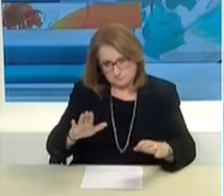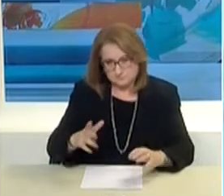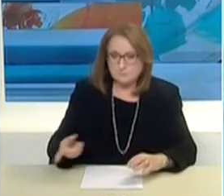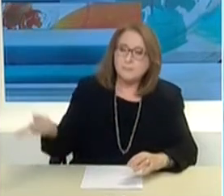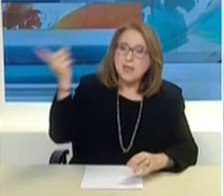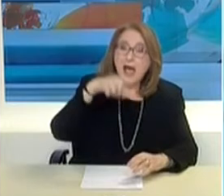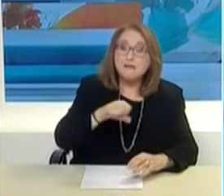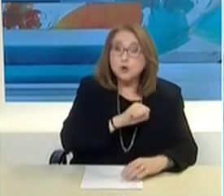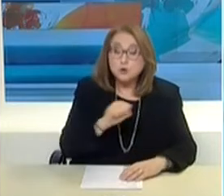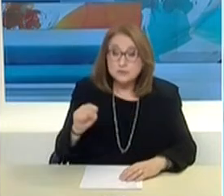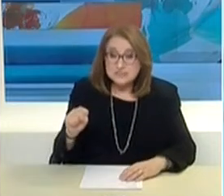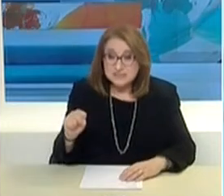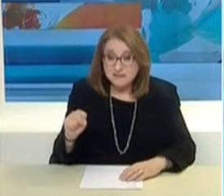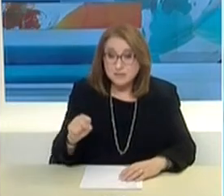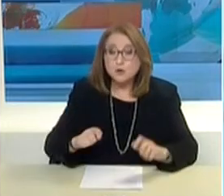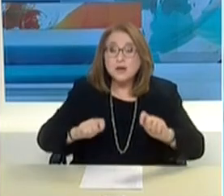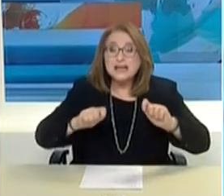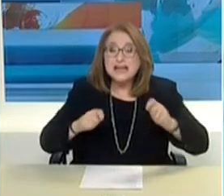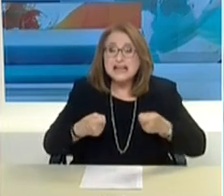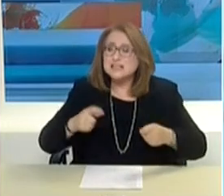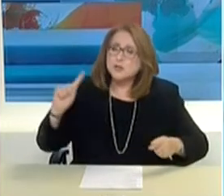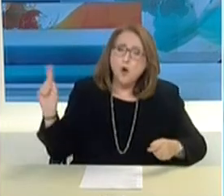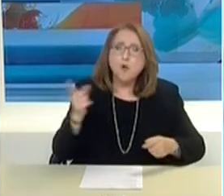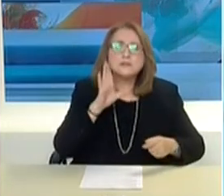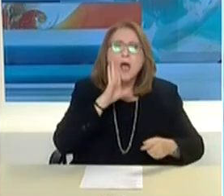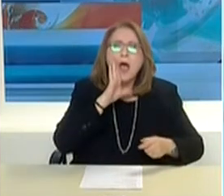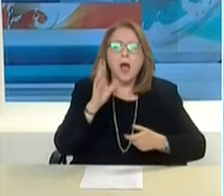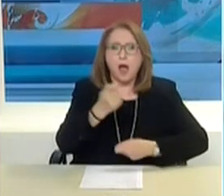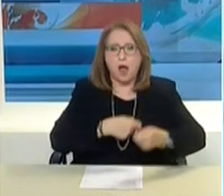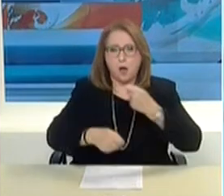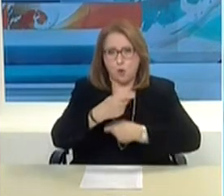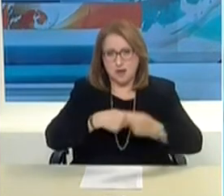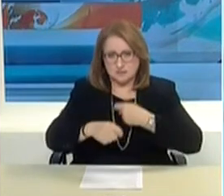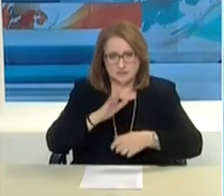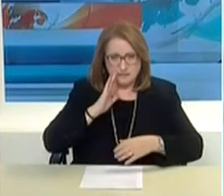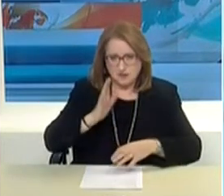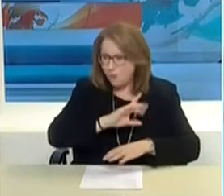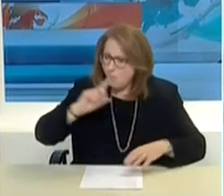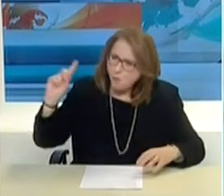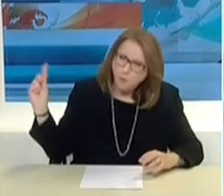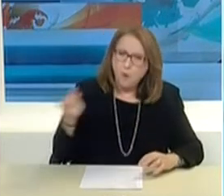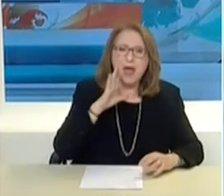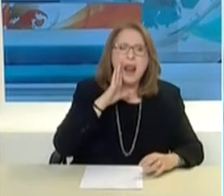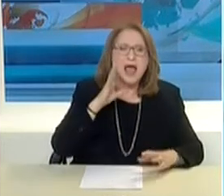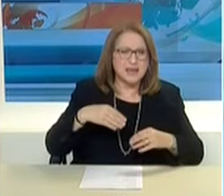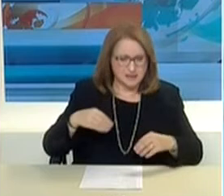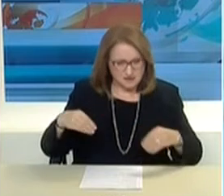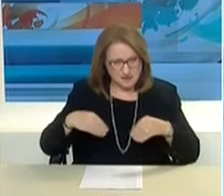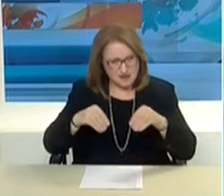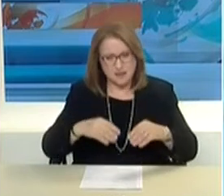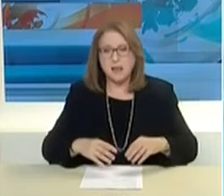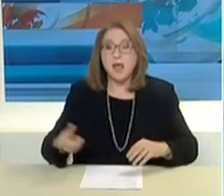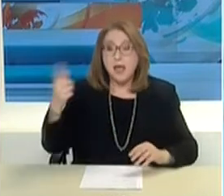είναι εκτάκτος κλειστές όλες οι λαϊκές αγορές της χώρας. Από Δευτέρα, στις λαϊκές